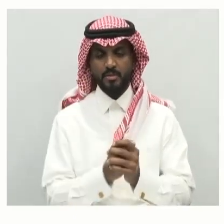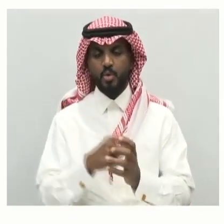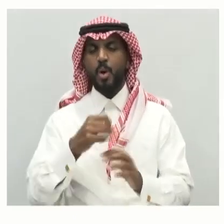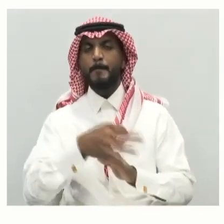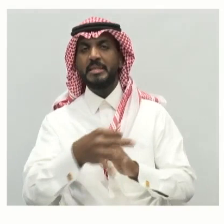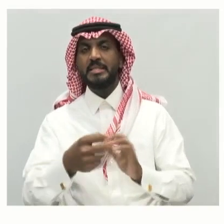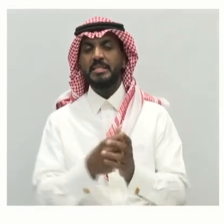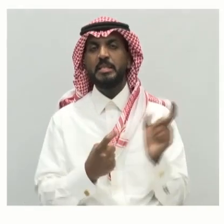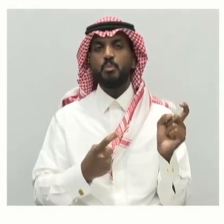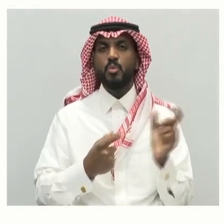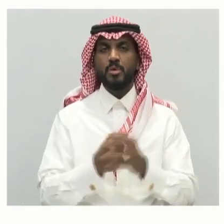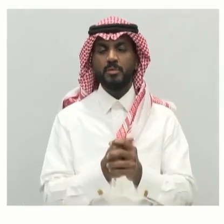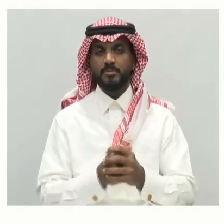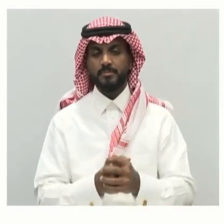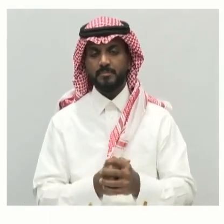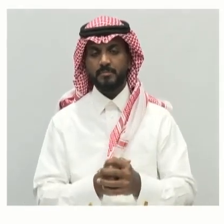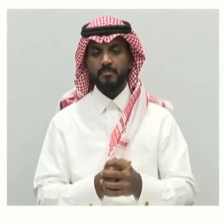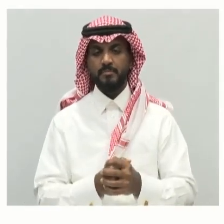ومدينتي تبوك هيقرا